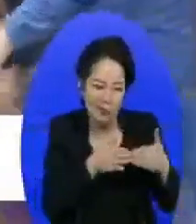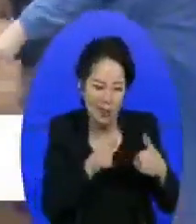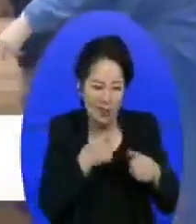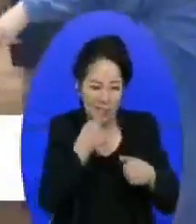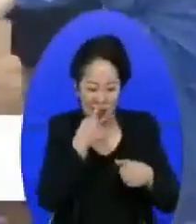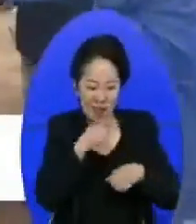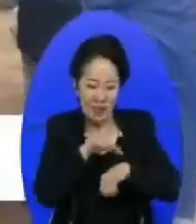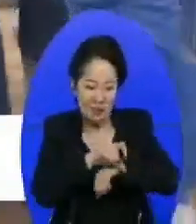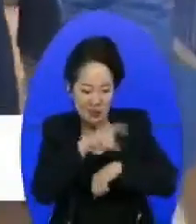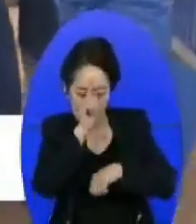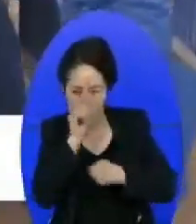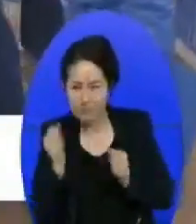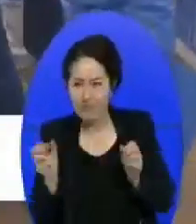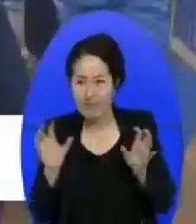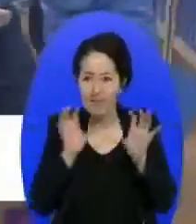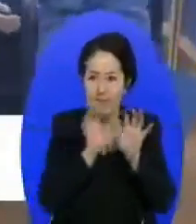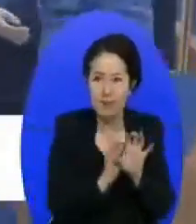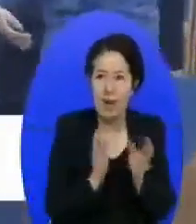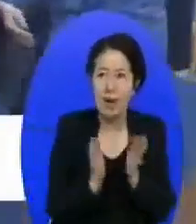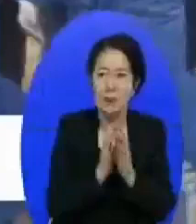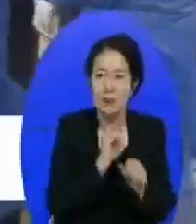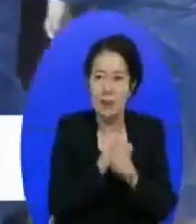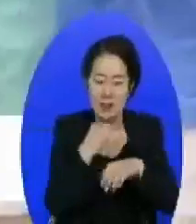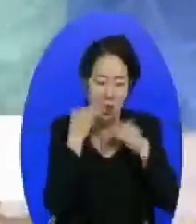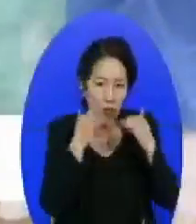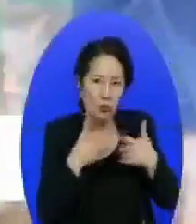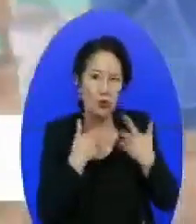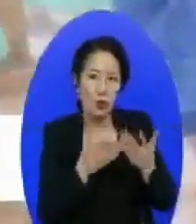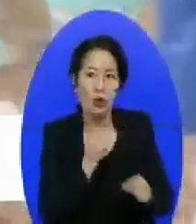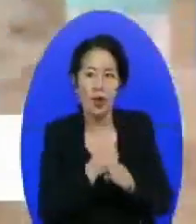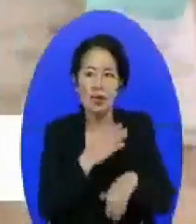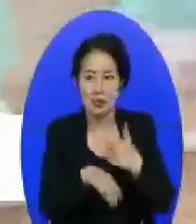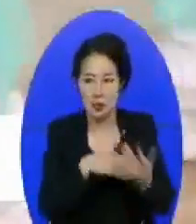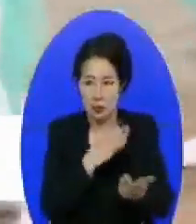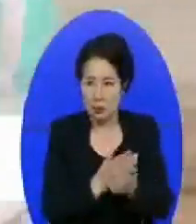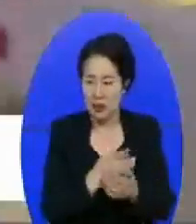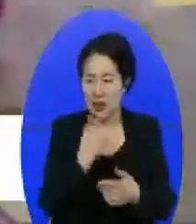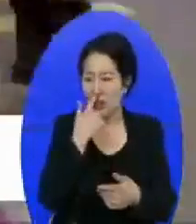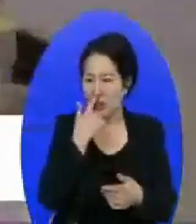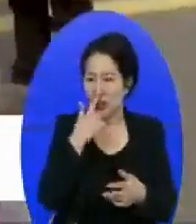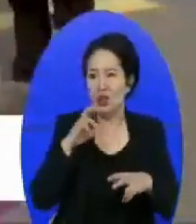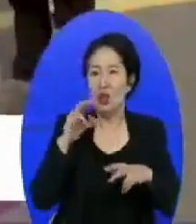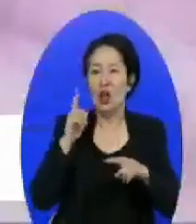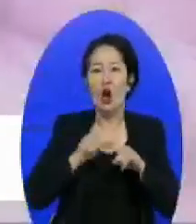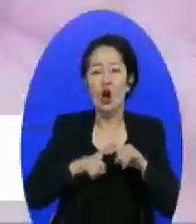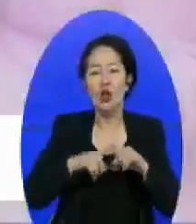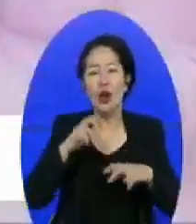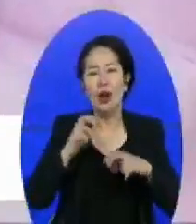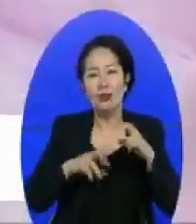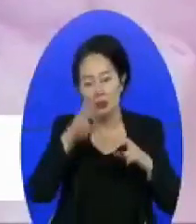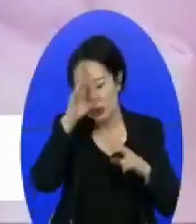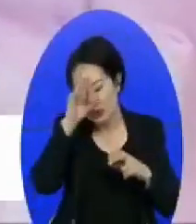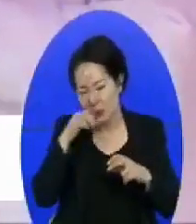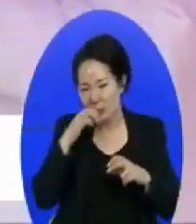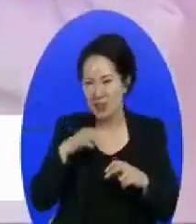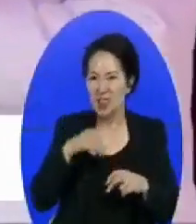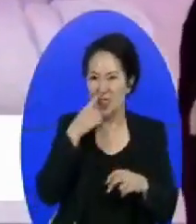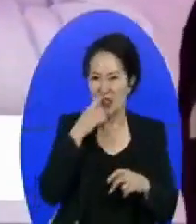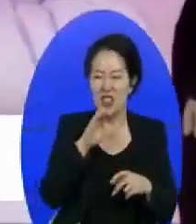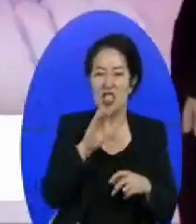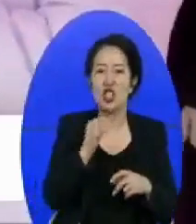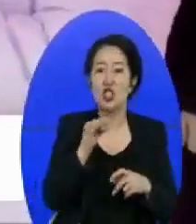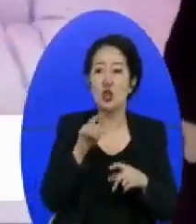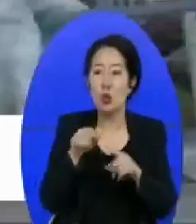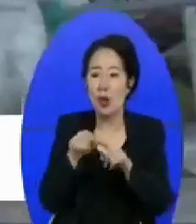эмч мэрэгчлүүдтэй хамтран ажиллаж бас зөвлөгөө өгч ажиллаж байна. За хятадын хөдөө аж ахуй яамны мэдээлснээр хятадын Сичуан мужийн баруун